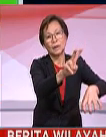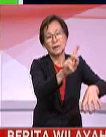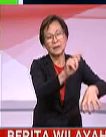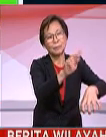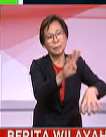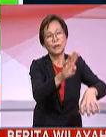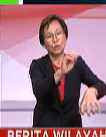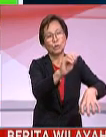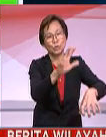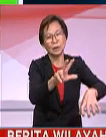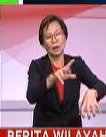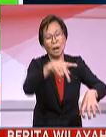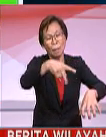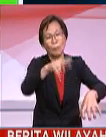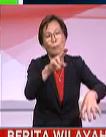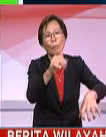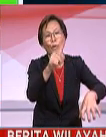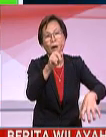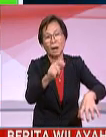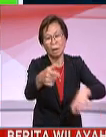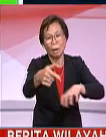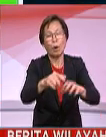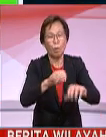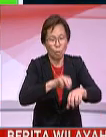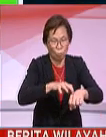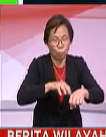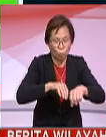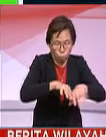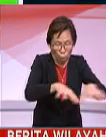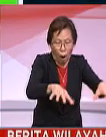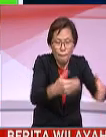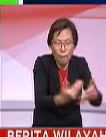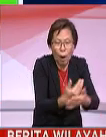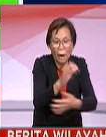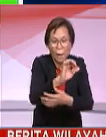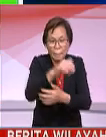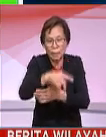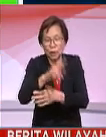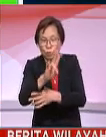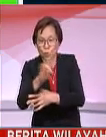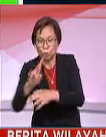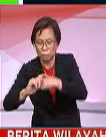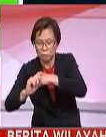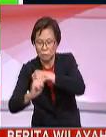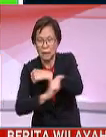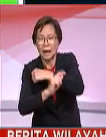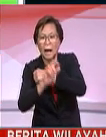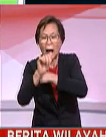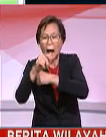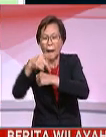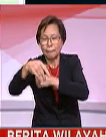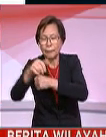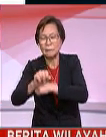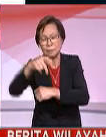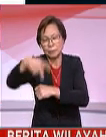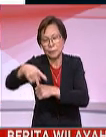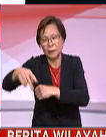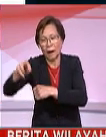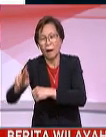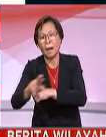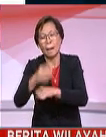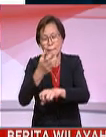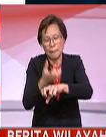TB03 Kampung Pukat Laut merupakan wabak baharu, manakala AP77 Taman Sri Apas PPR Batu